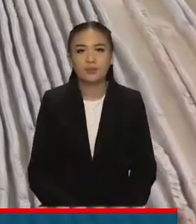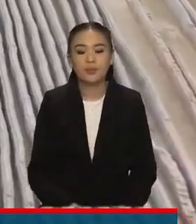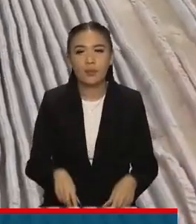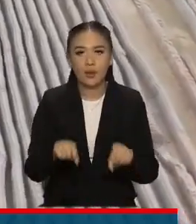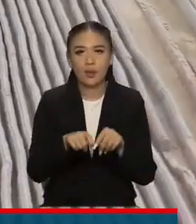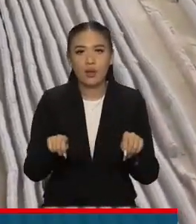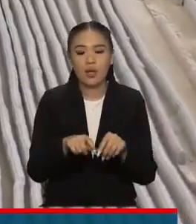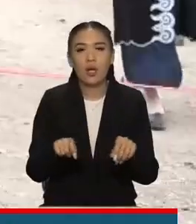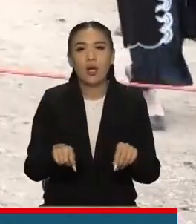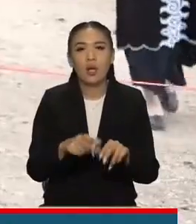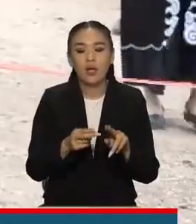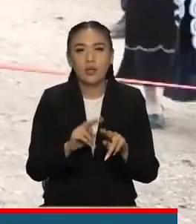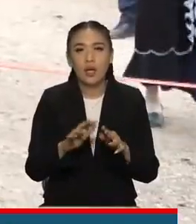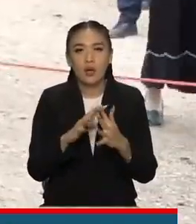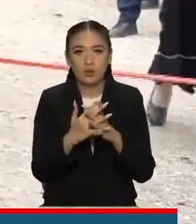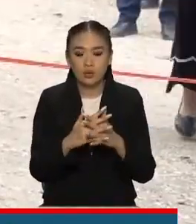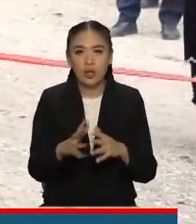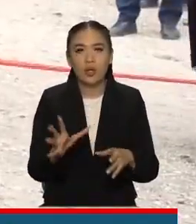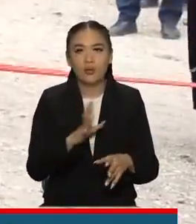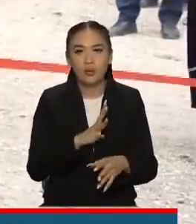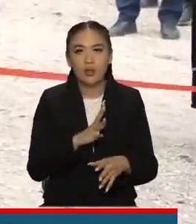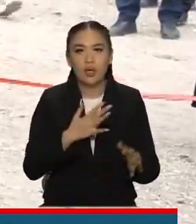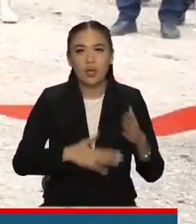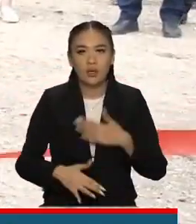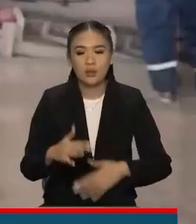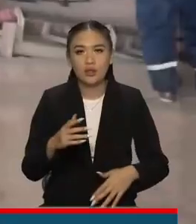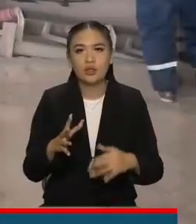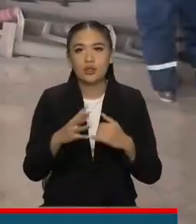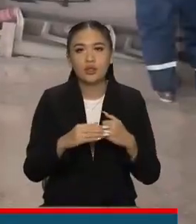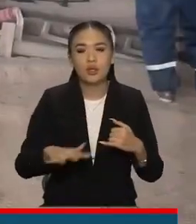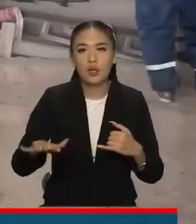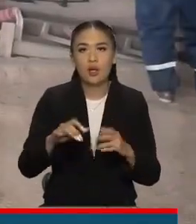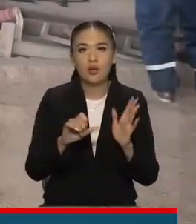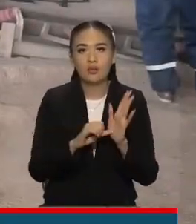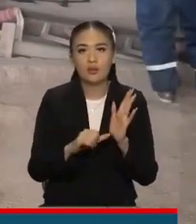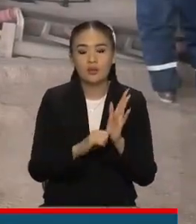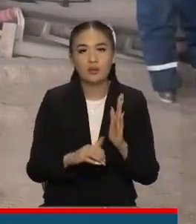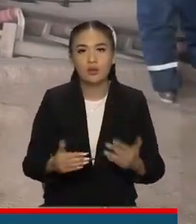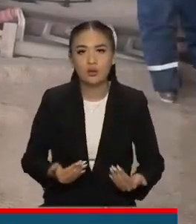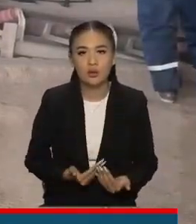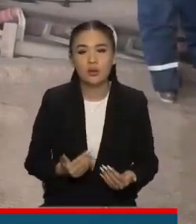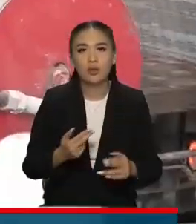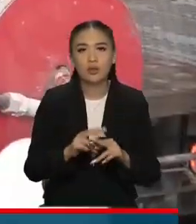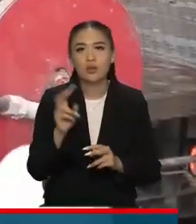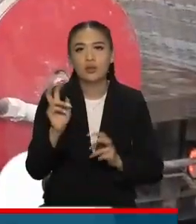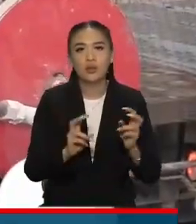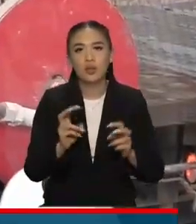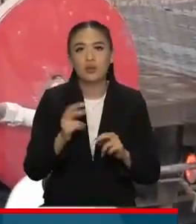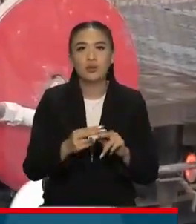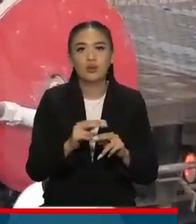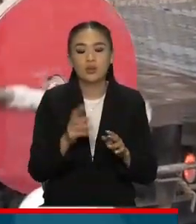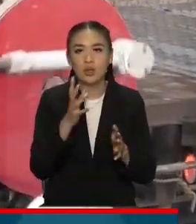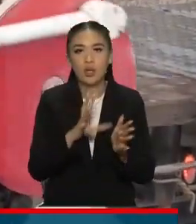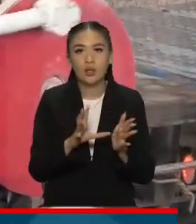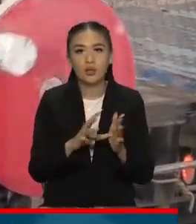Өндірістің ашылуы ауылдағы ағайынға сүйінші жаңалық болды. Жергілікті 60 тұрғын екі қолға бір күрек тапты. Зауыт жаңа технологиямен